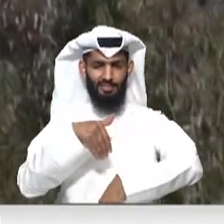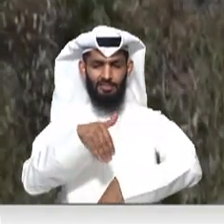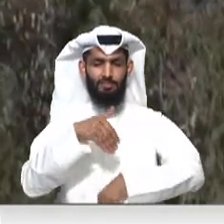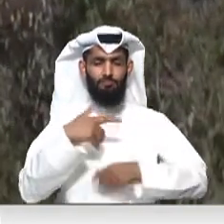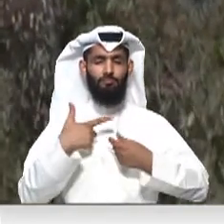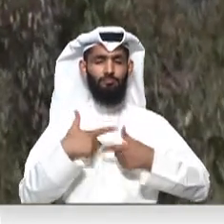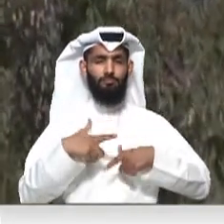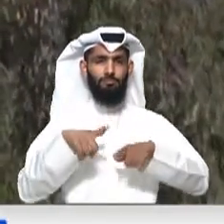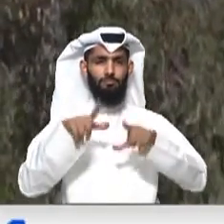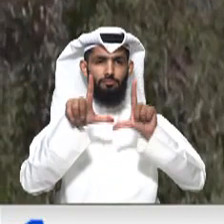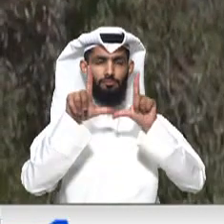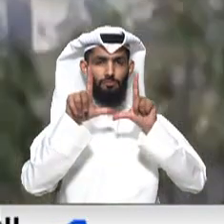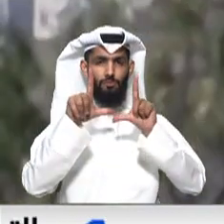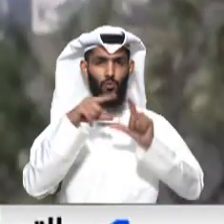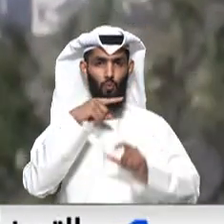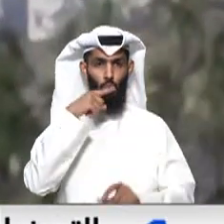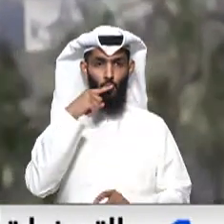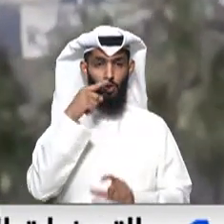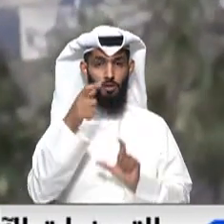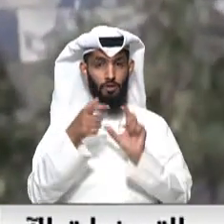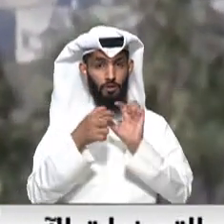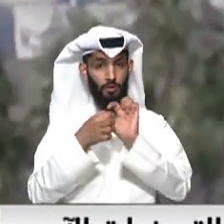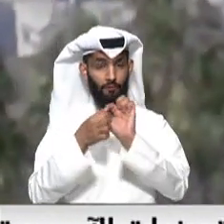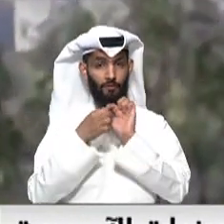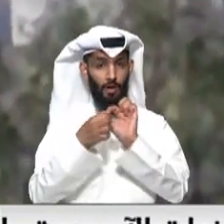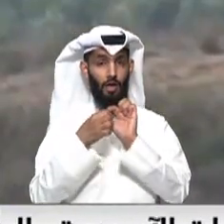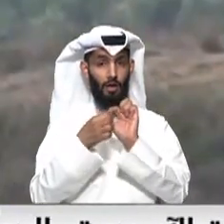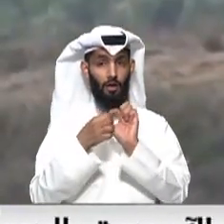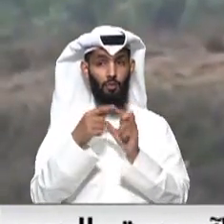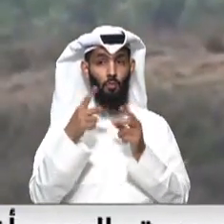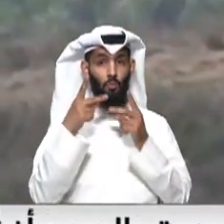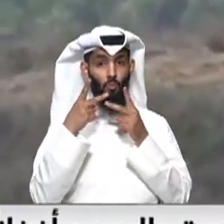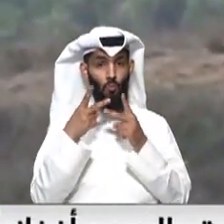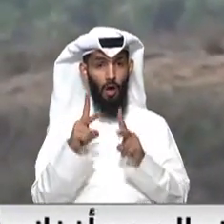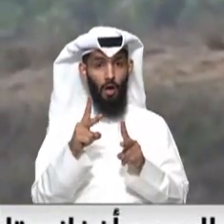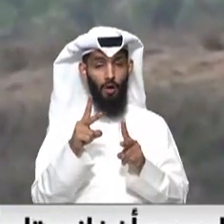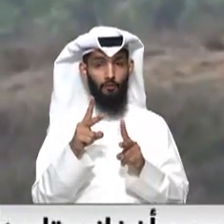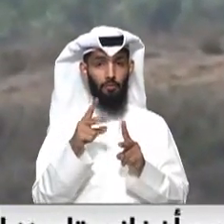معتبرا أن الاتفاق سيكون مقبولا للمقاومة.